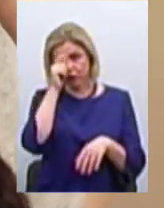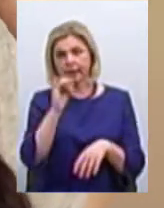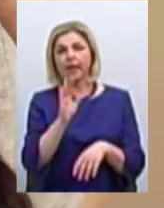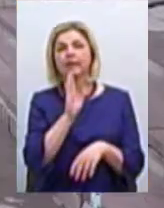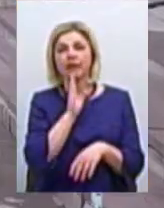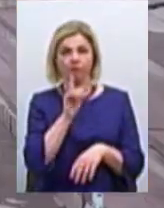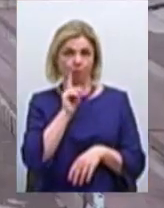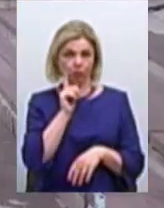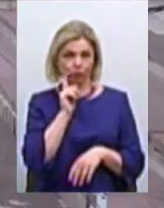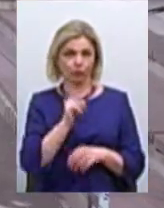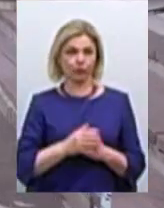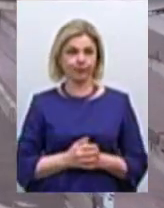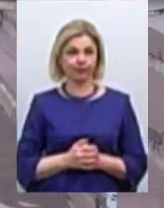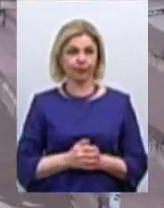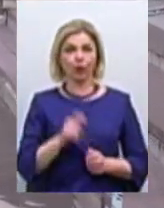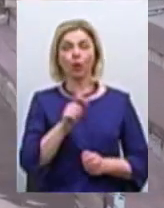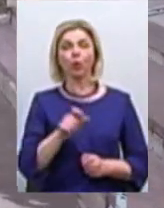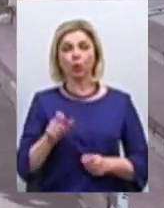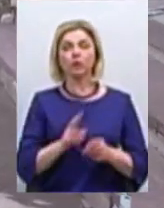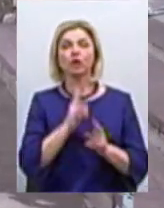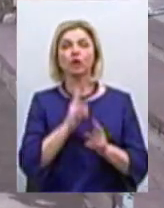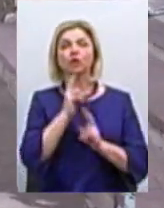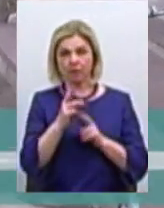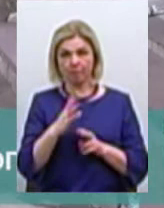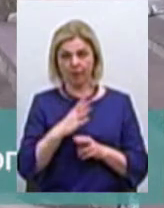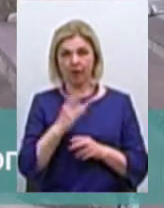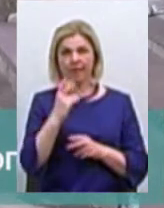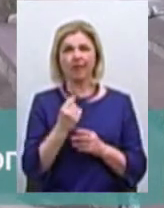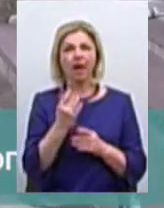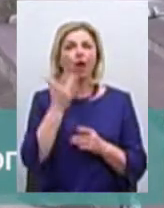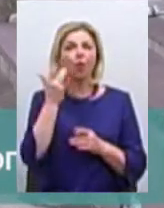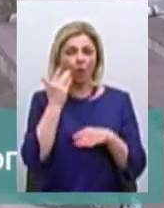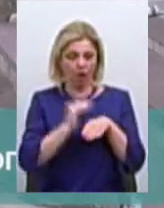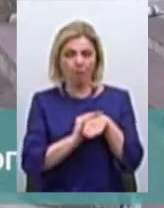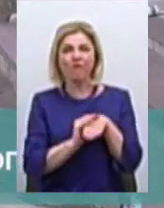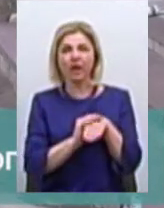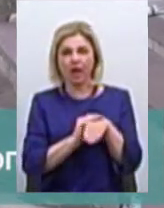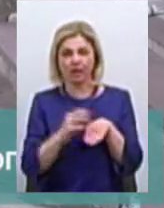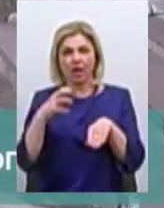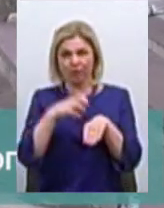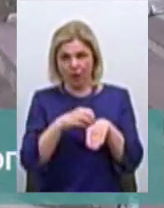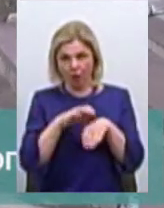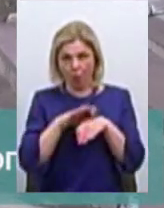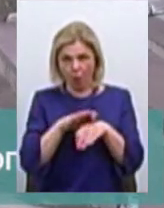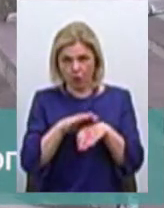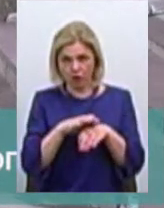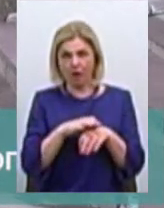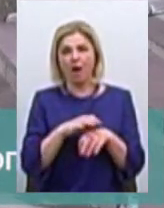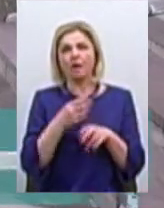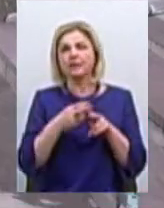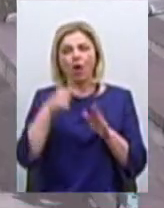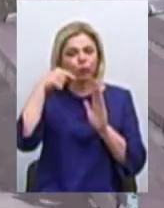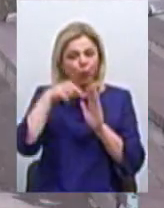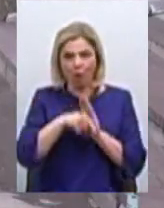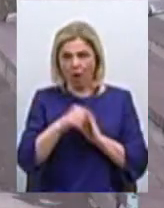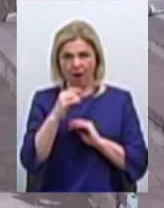молоду. Люди поступали з скаргами на поверхневі пошкодження шкіри. Це були не глибокі рани,